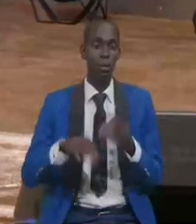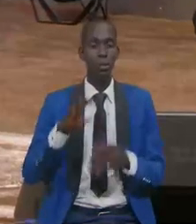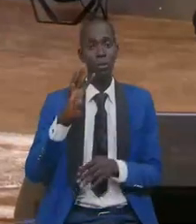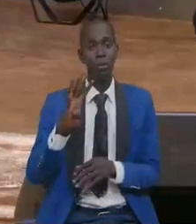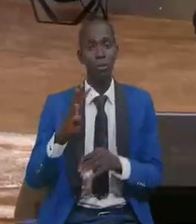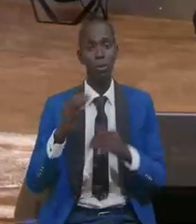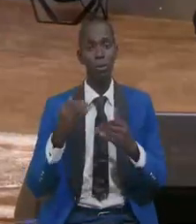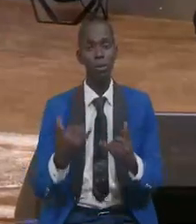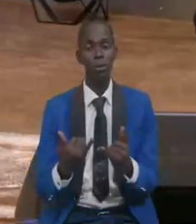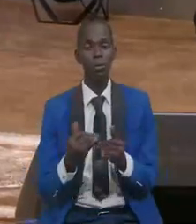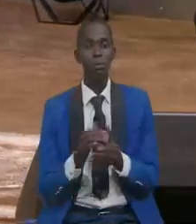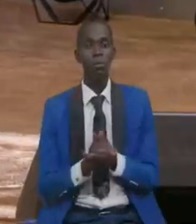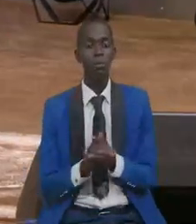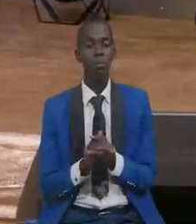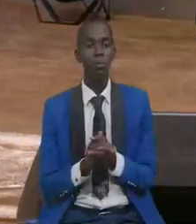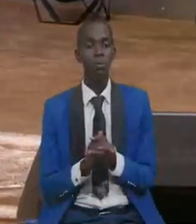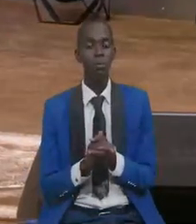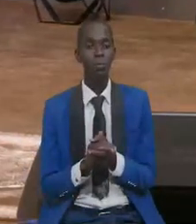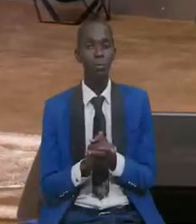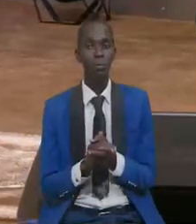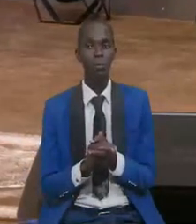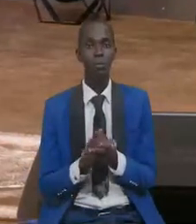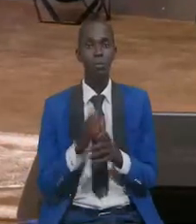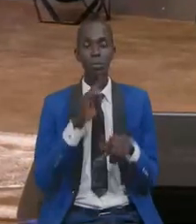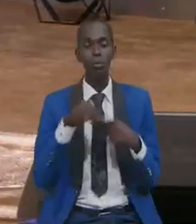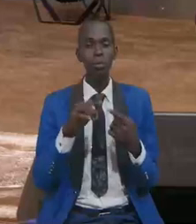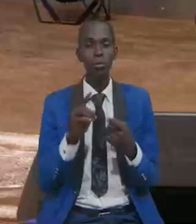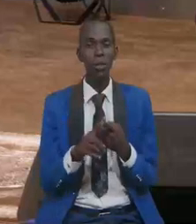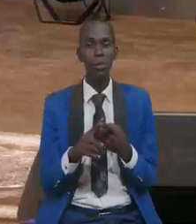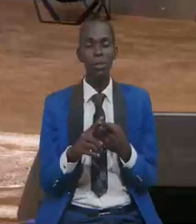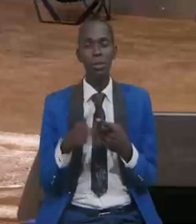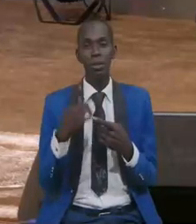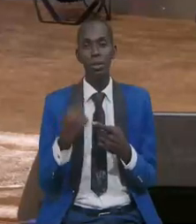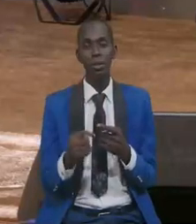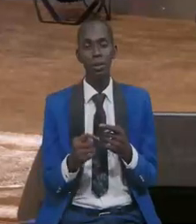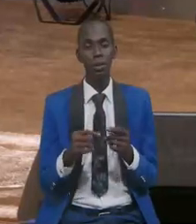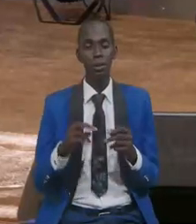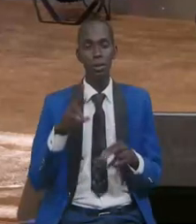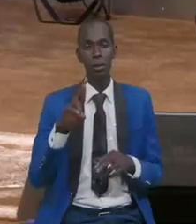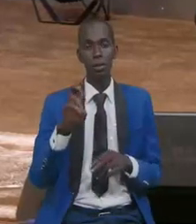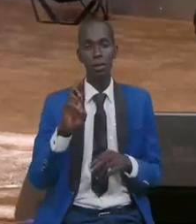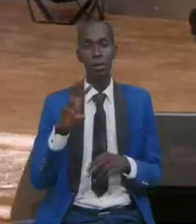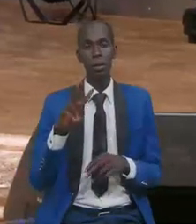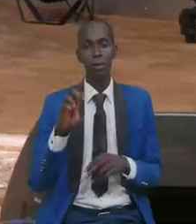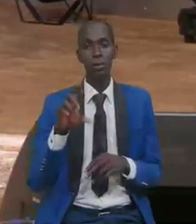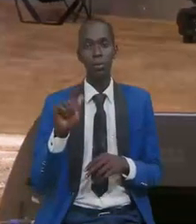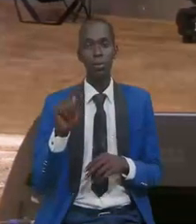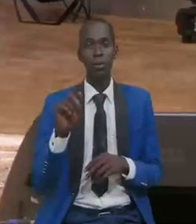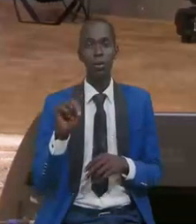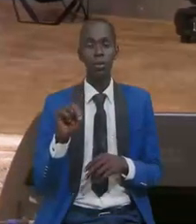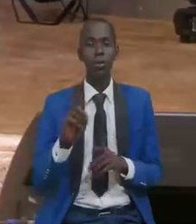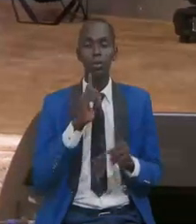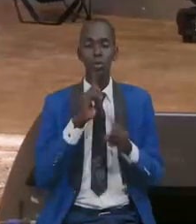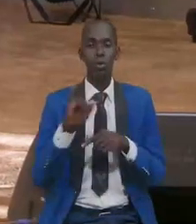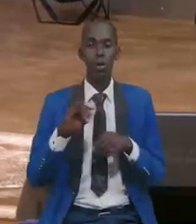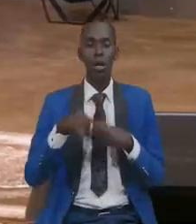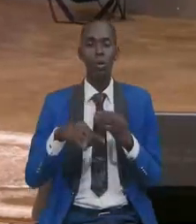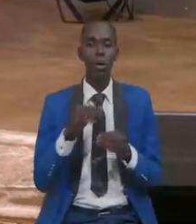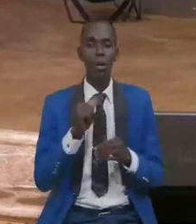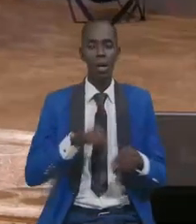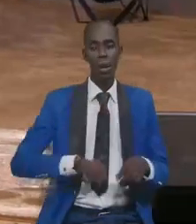message intitulé « La révélation prophétique concernant un monarque orgueilleux, un